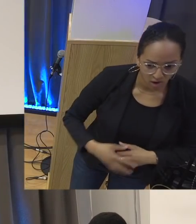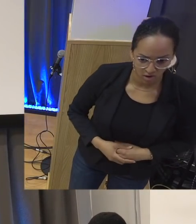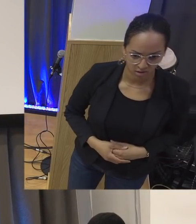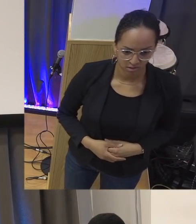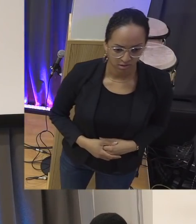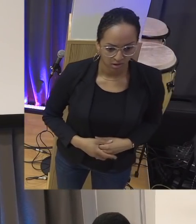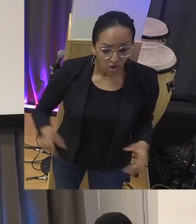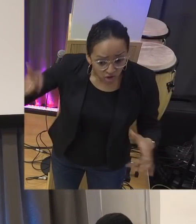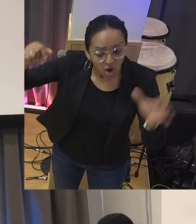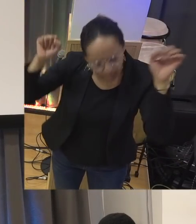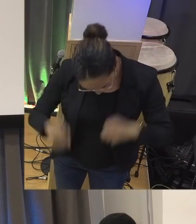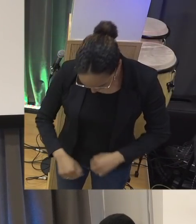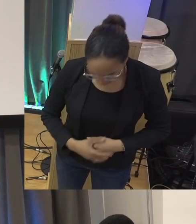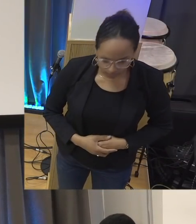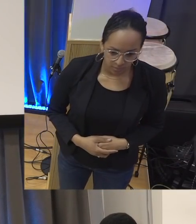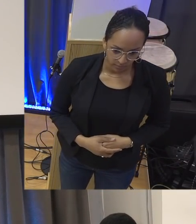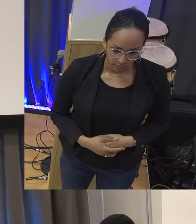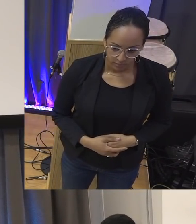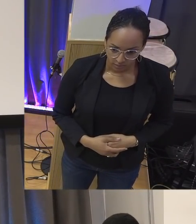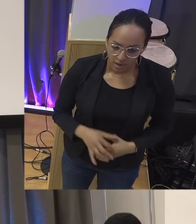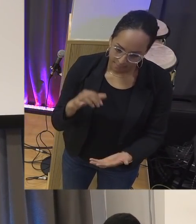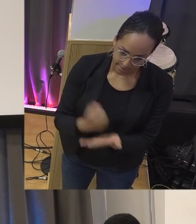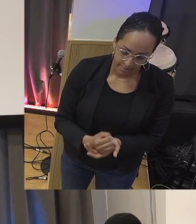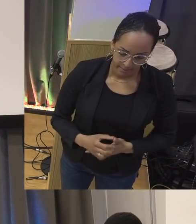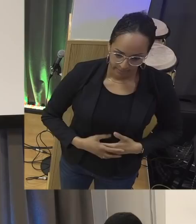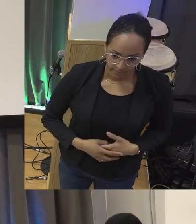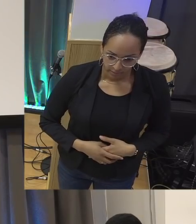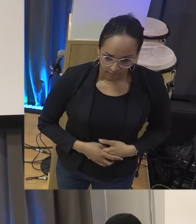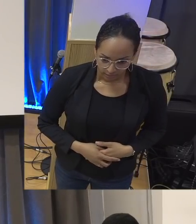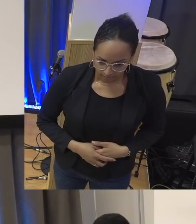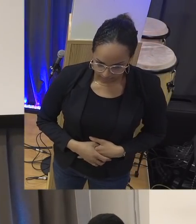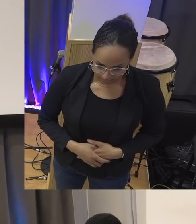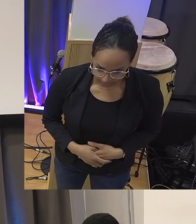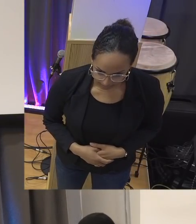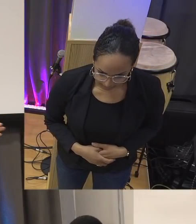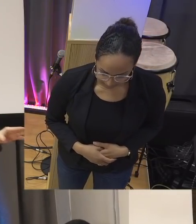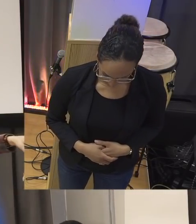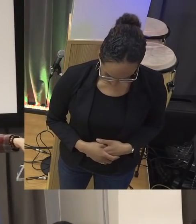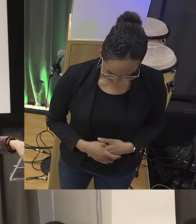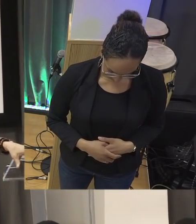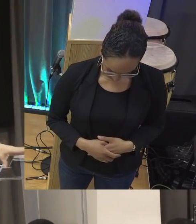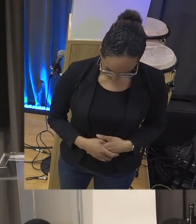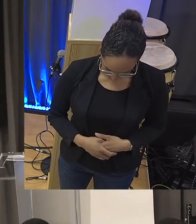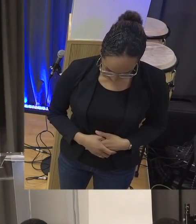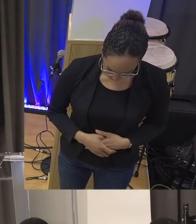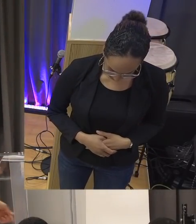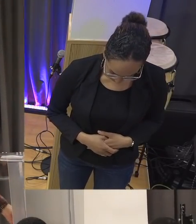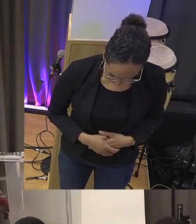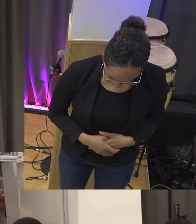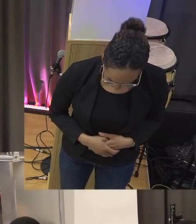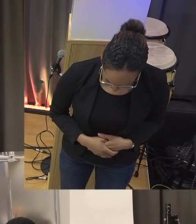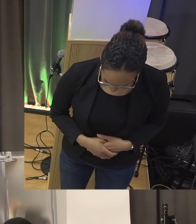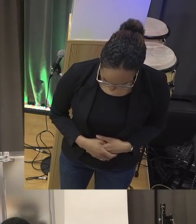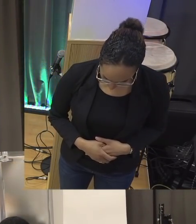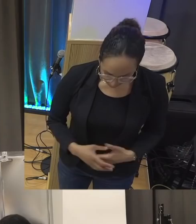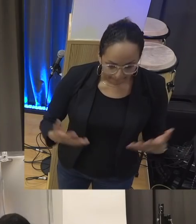Dieu est capable de tout. Je faisais une conférence Et j'ai cet